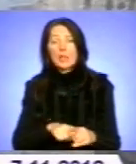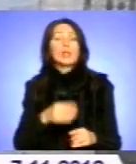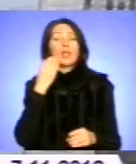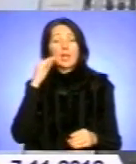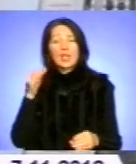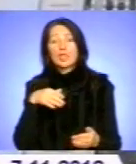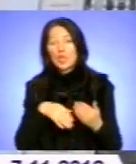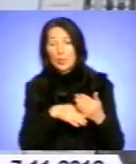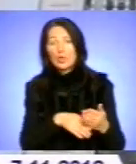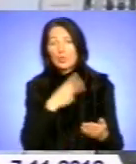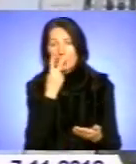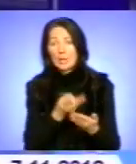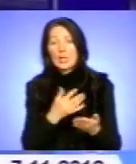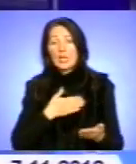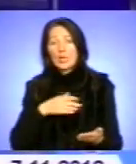державу в Європі.